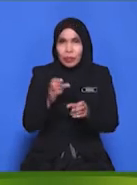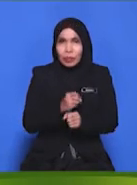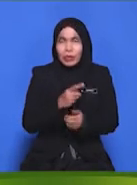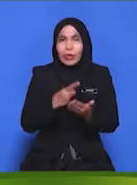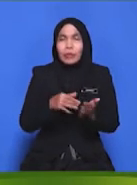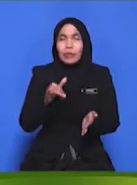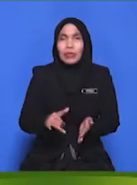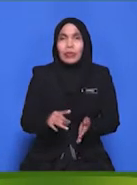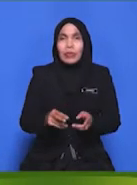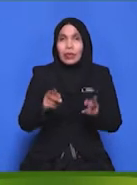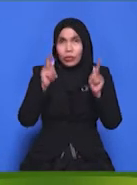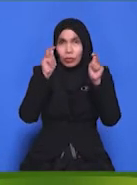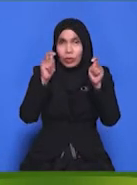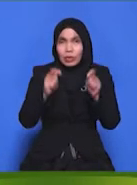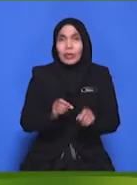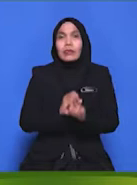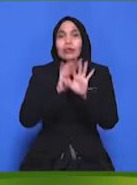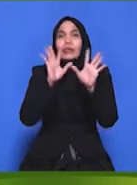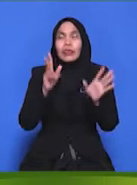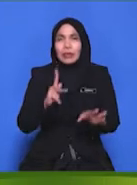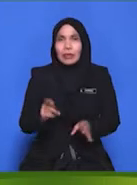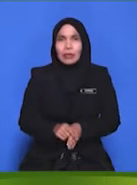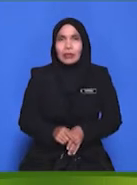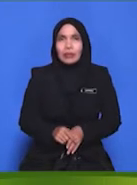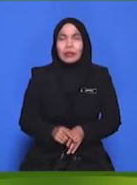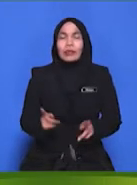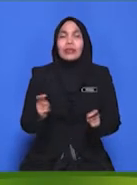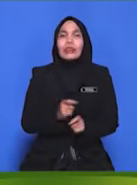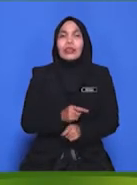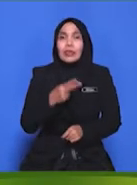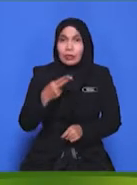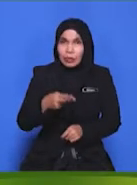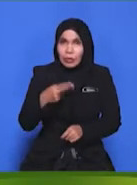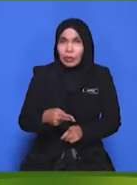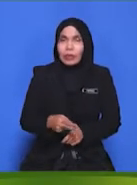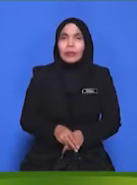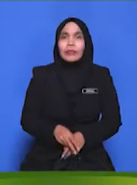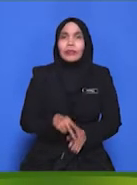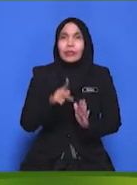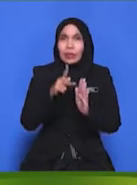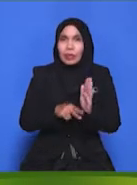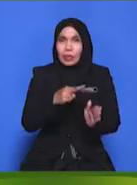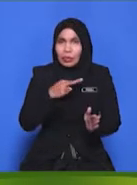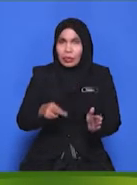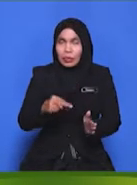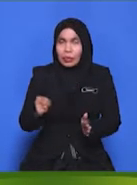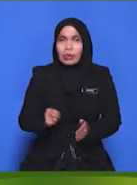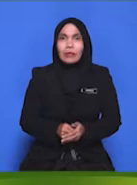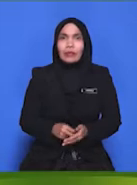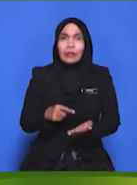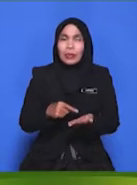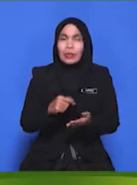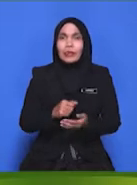telah Ustazah jelaskan tentang sejarah kerajaan Umayyah dan sehinggalah kepada faktor